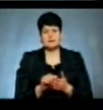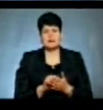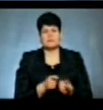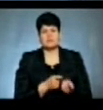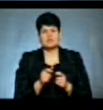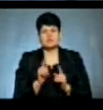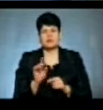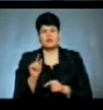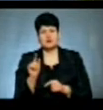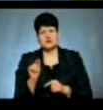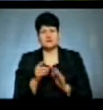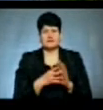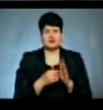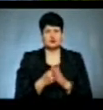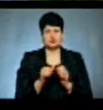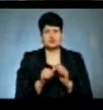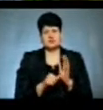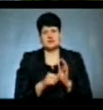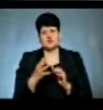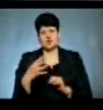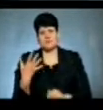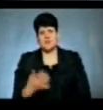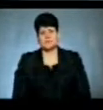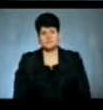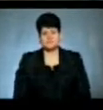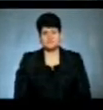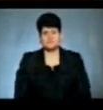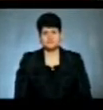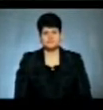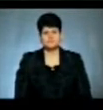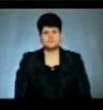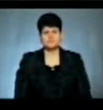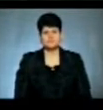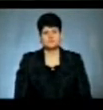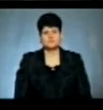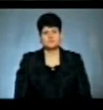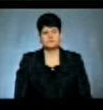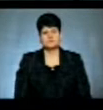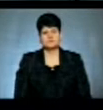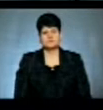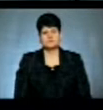тільки по понеділках з 9 до 16:45. Діана Ярошенко, Андрій Прокопів, новини.